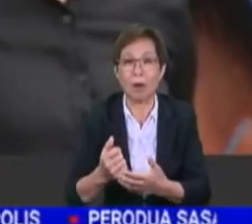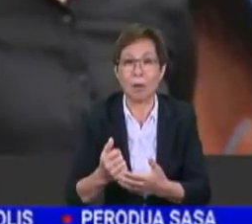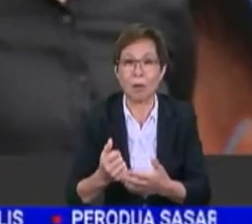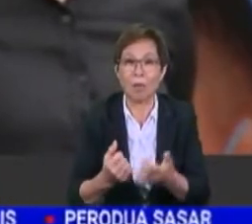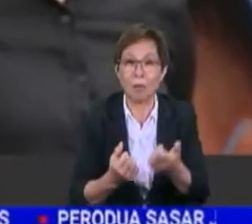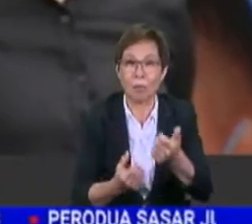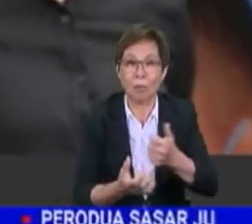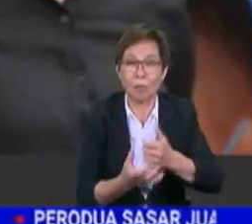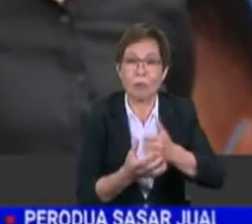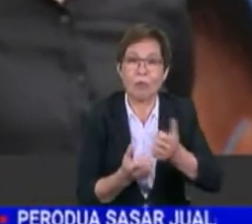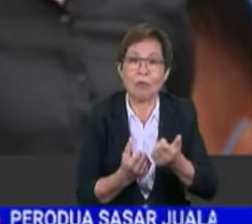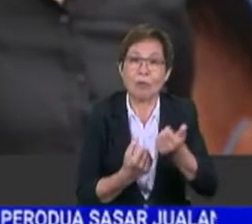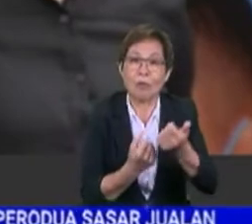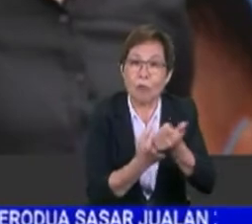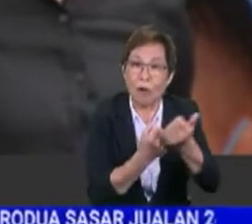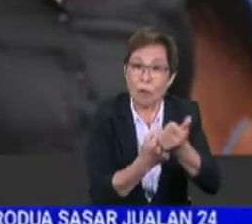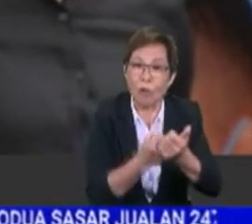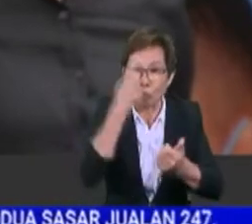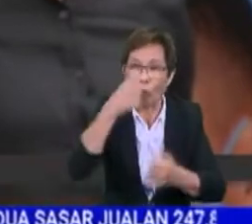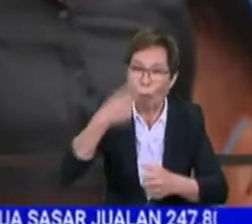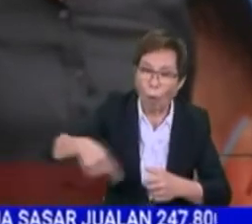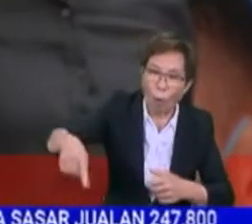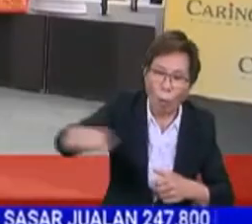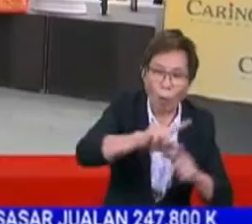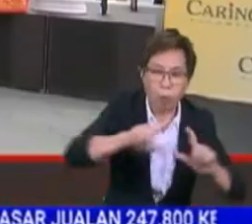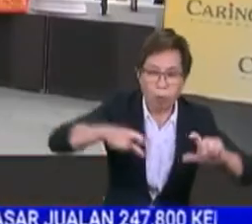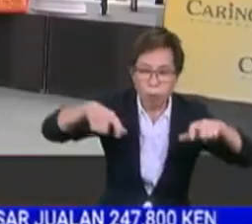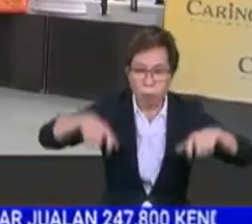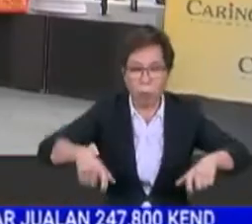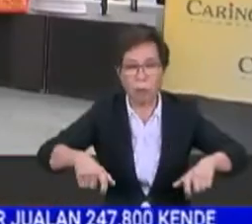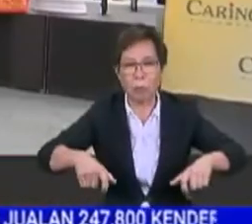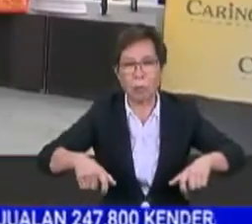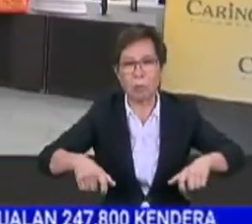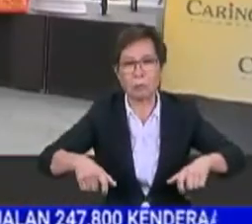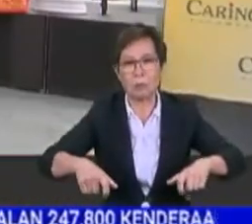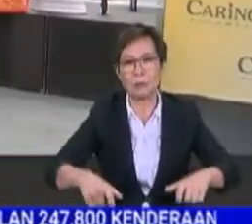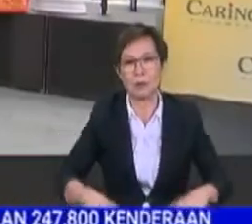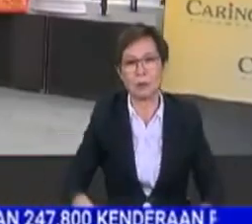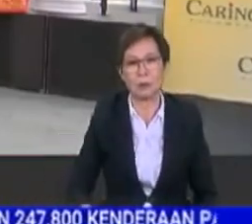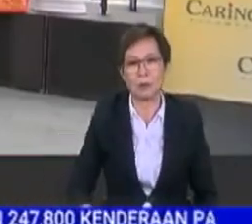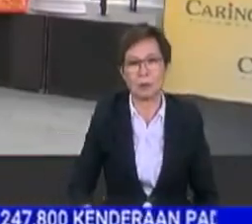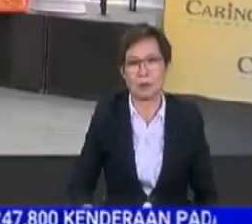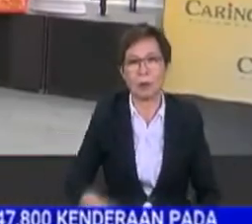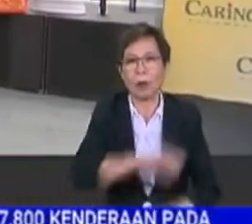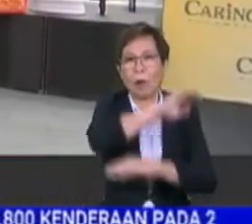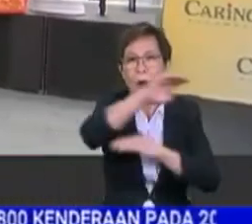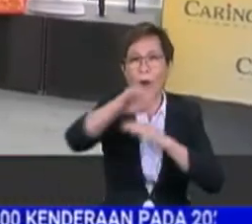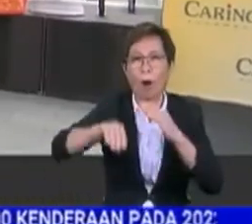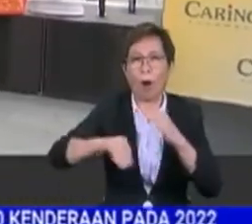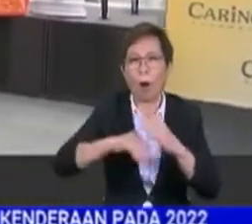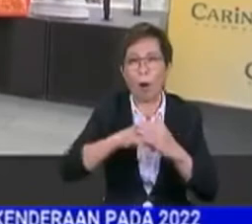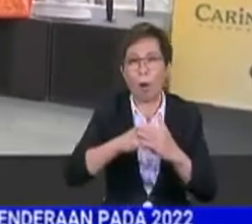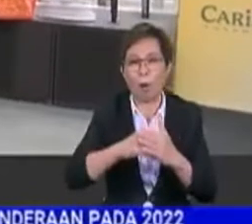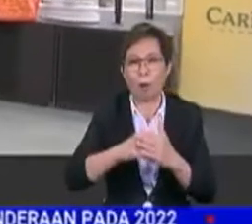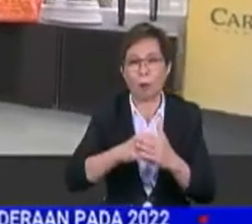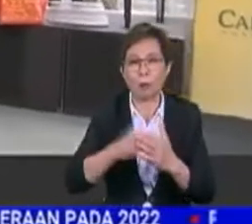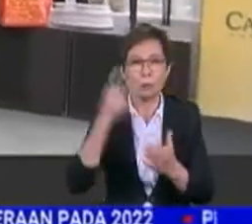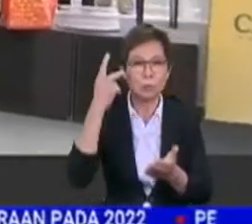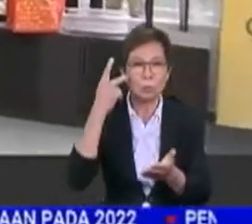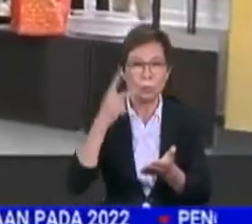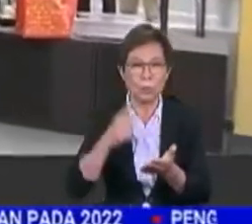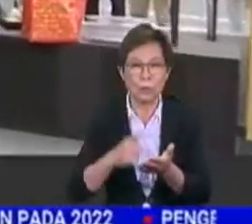of income, health risks, lockdowns, isolation. It is our reaction to adversity and